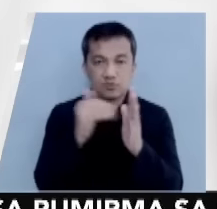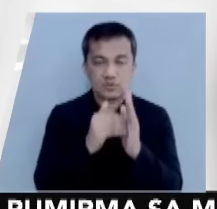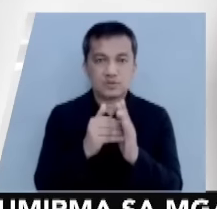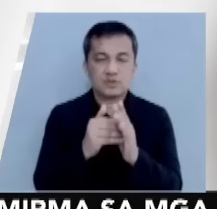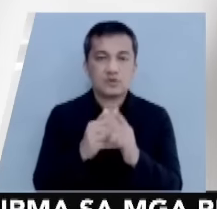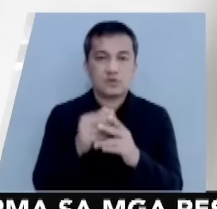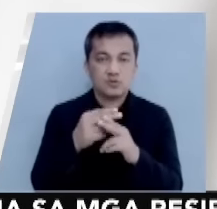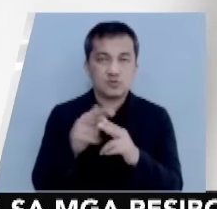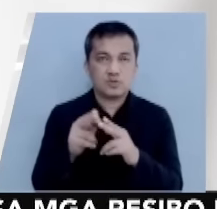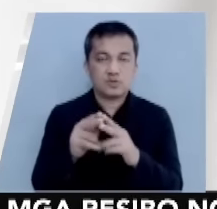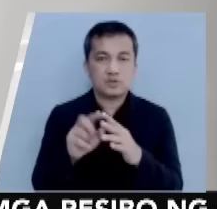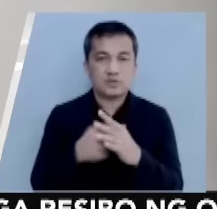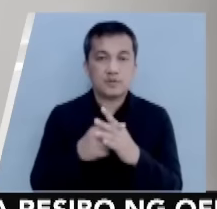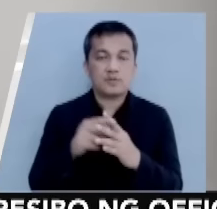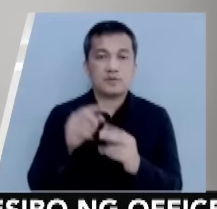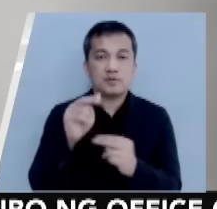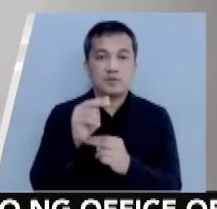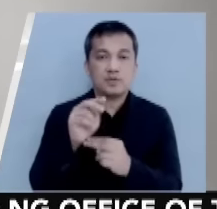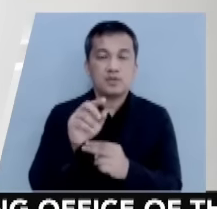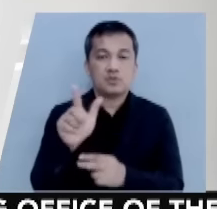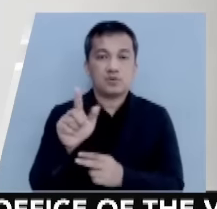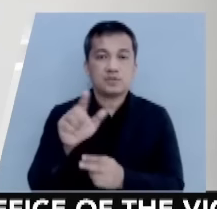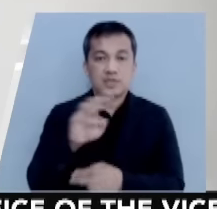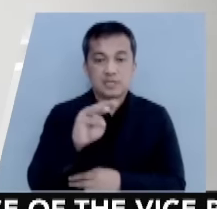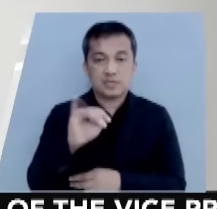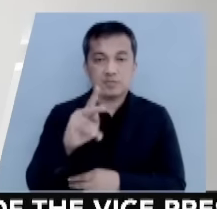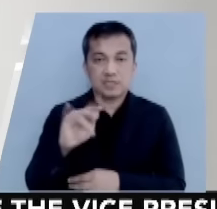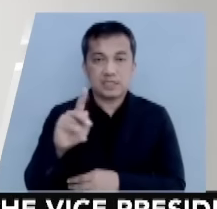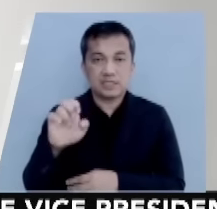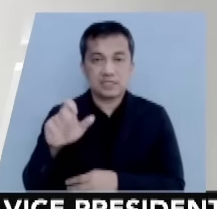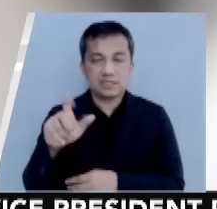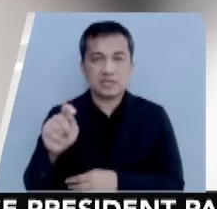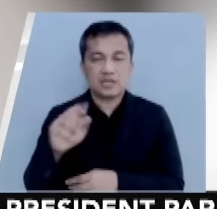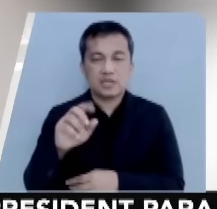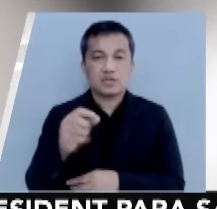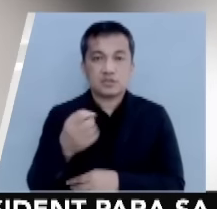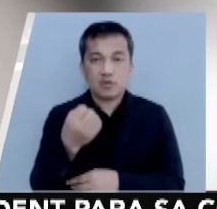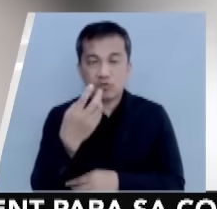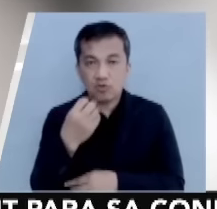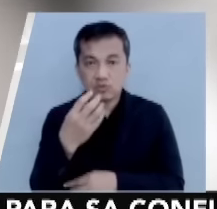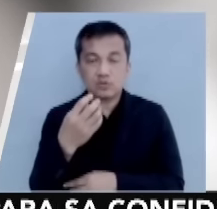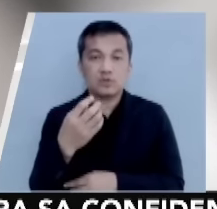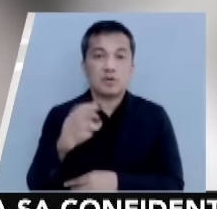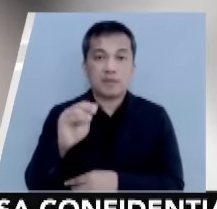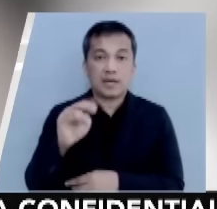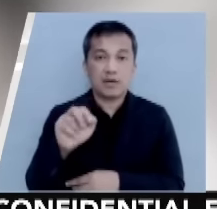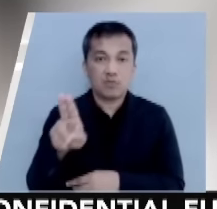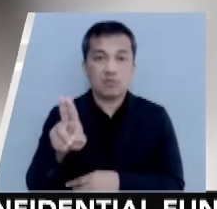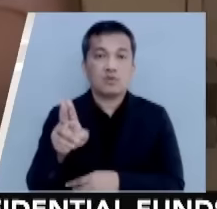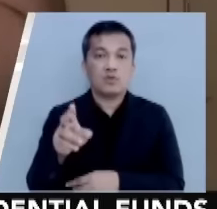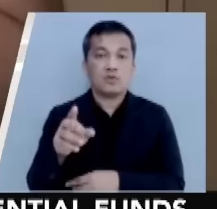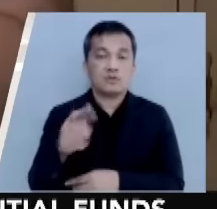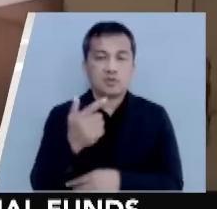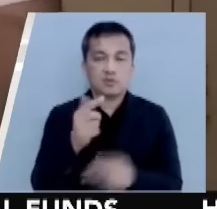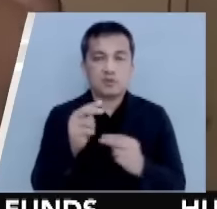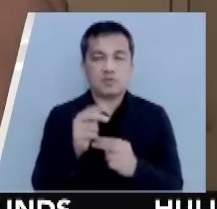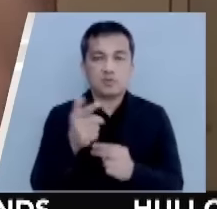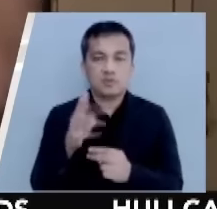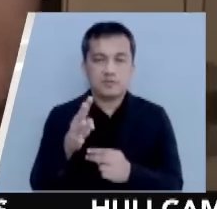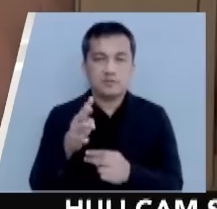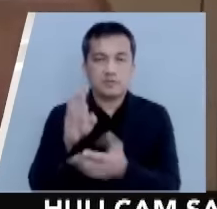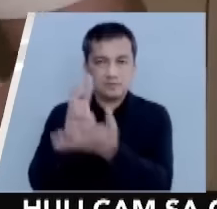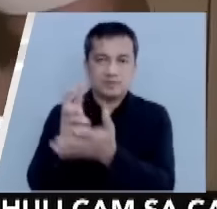November 21 sa Middle East, pati sa Macau at Hong Kong sa November 24, gayon din sa iba pang bahagi ng mundo. Hindi po namin